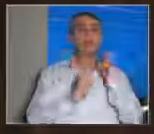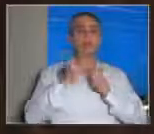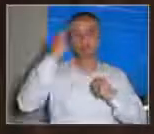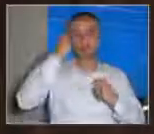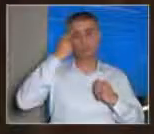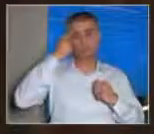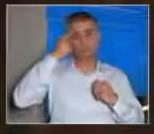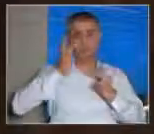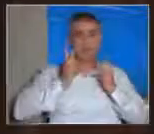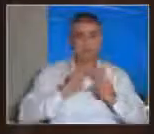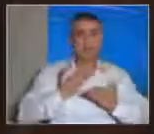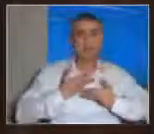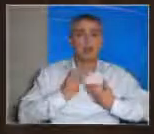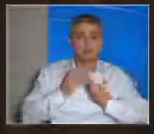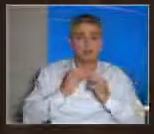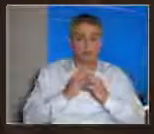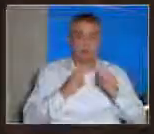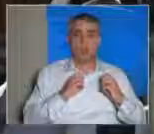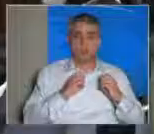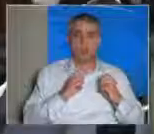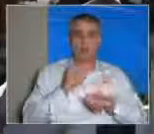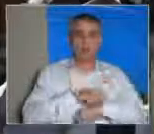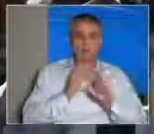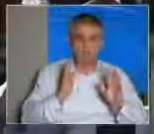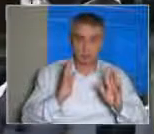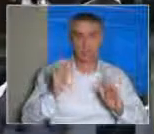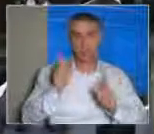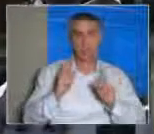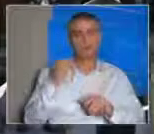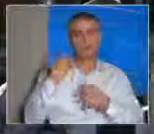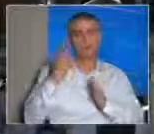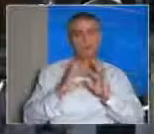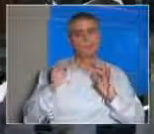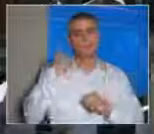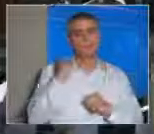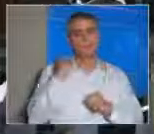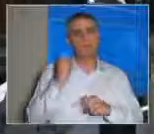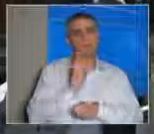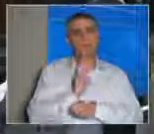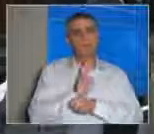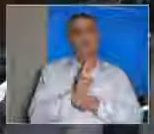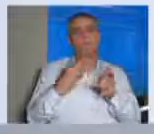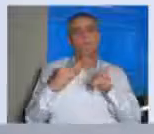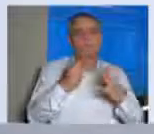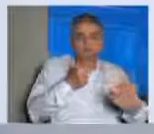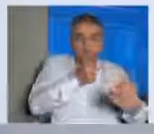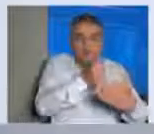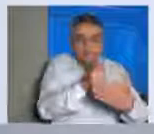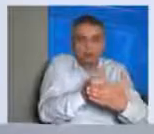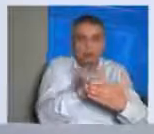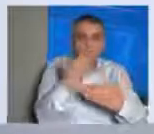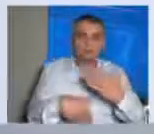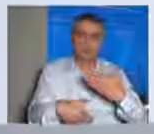יודעים שאפשר לקבל אורכה ויש עוד זמן, אז אנשים שומרים את ההתפשרות שלהם לרגע